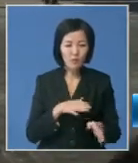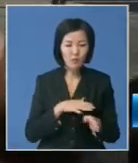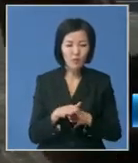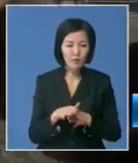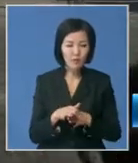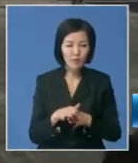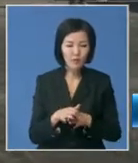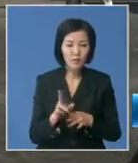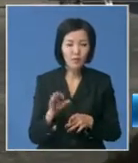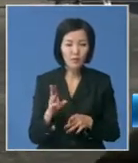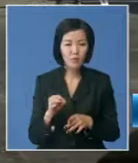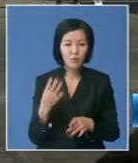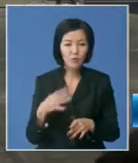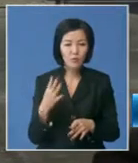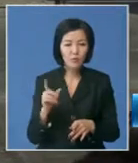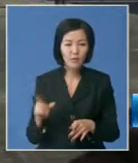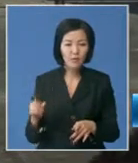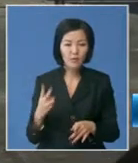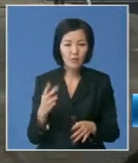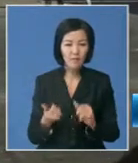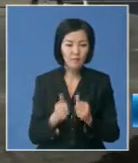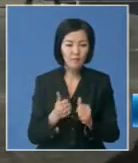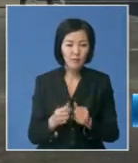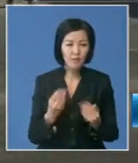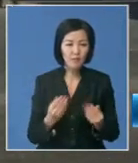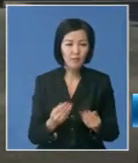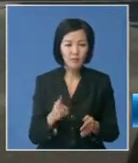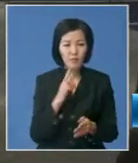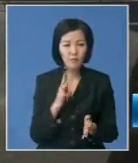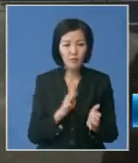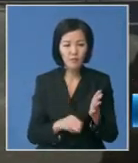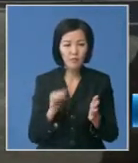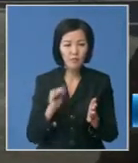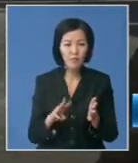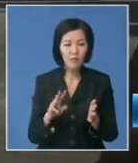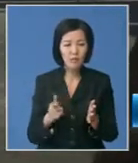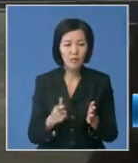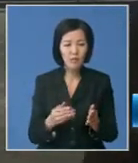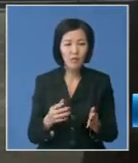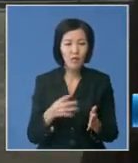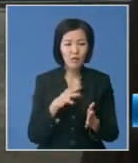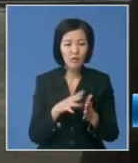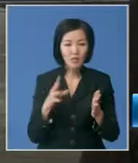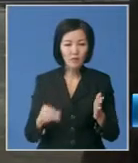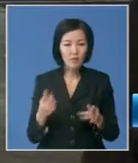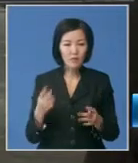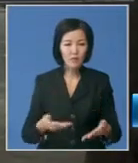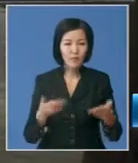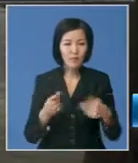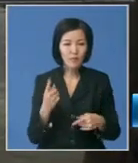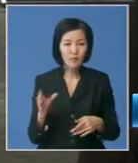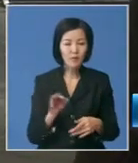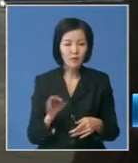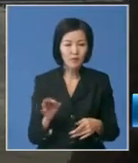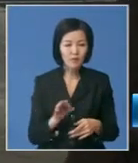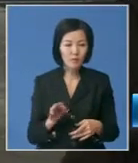здесь работают 45 человек две смены сегодня зарплата 80000 тенге свеклу принимаем с 1 октября очень